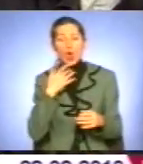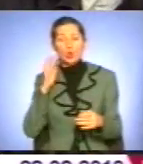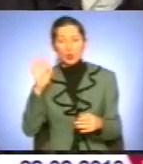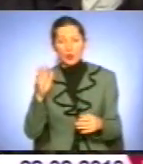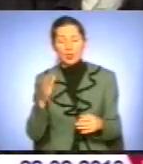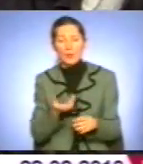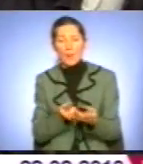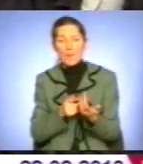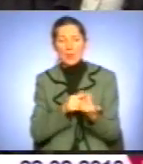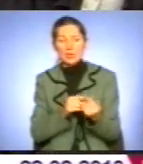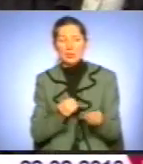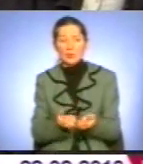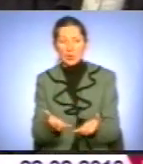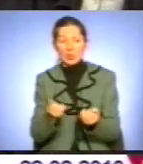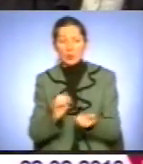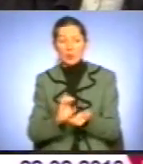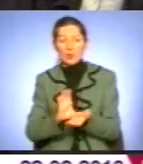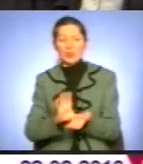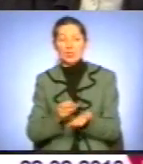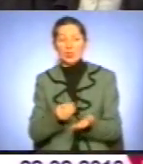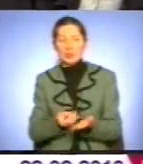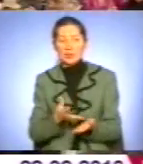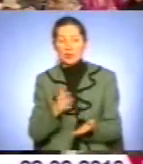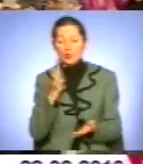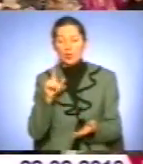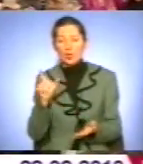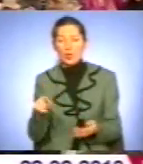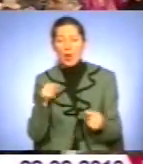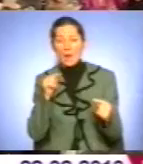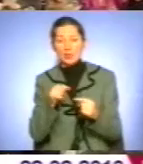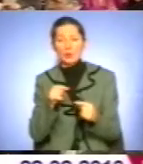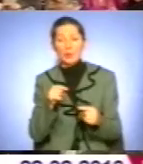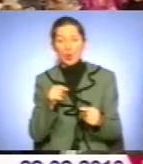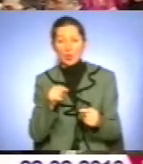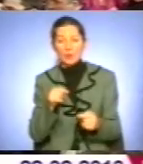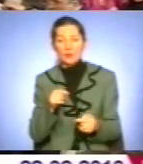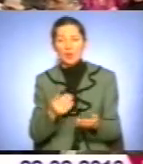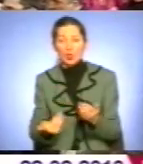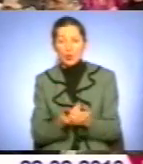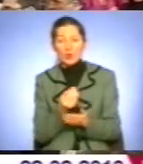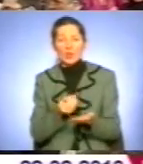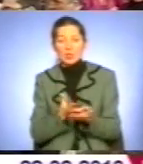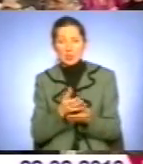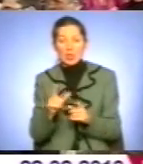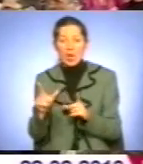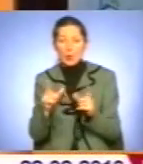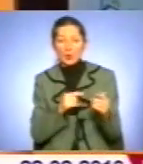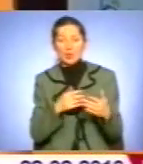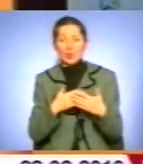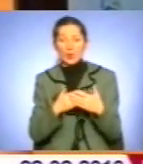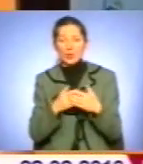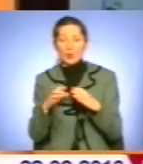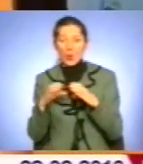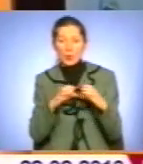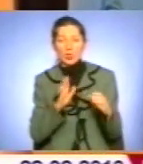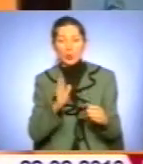більшість підтримала підвищення цін. 4 особи виступили проти. Відтак, нові тарифи на проїзд у громадському транспорті становитимуть